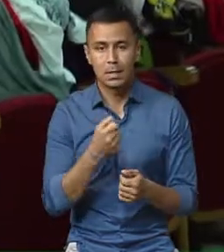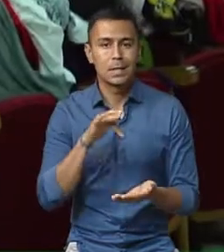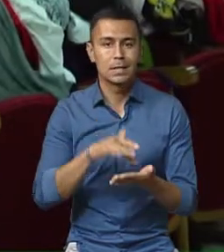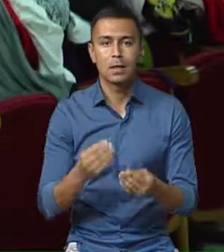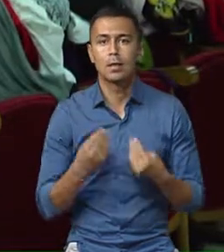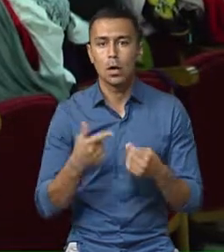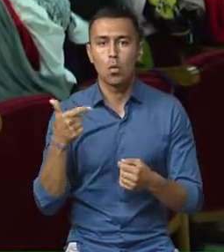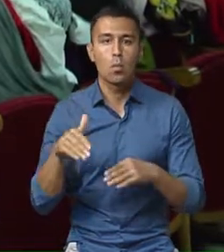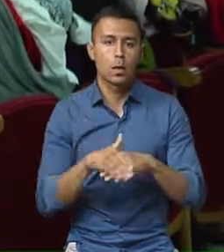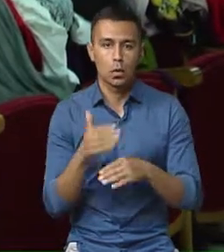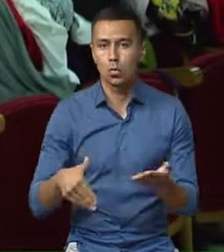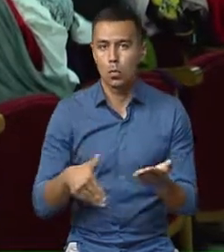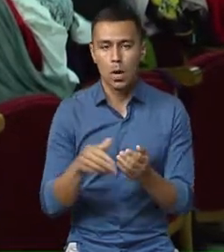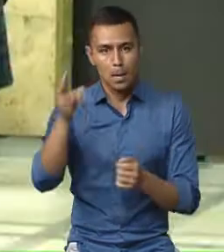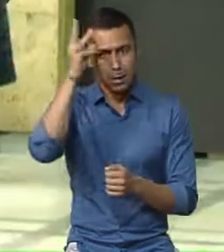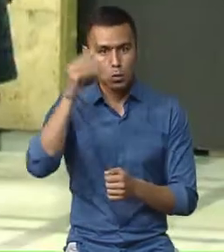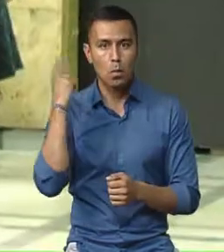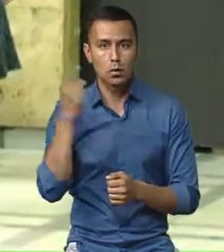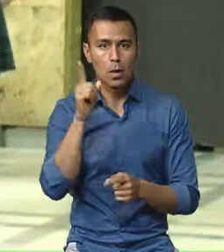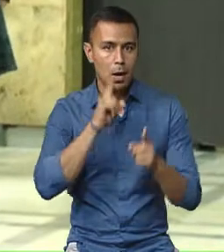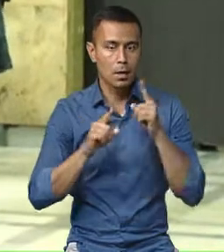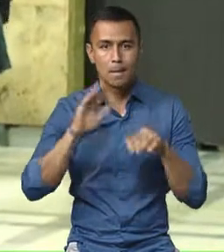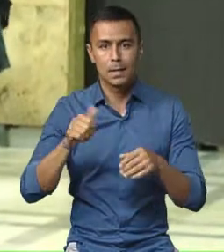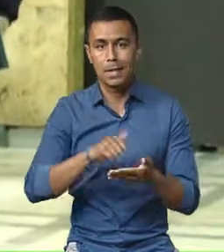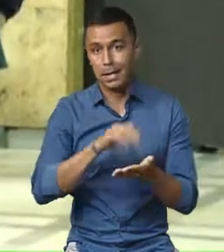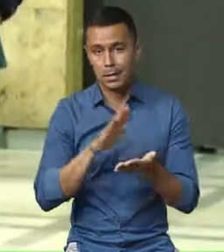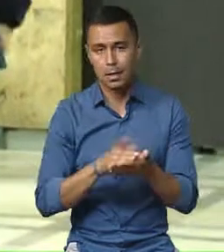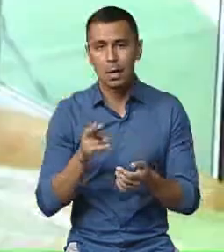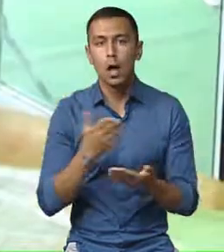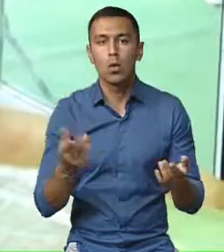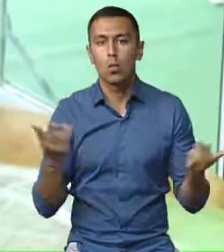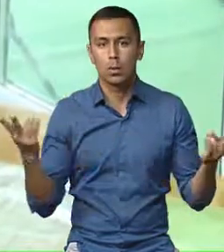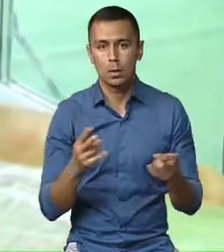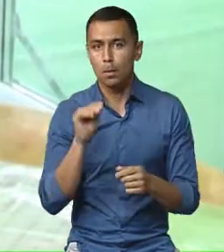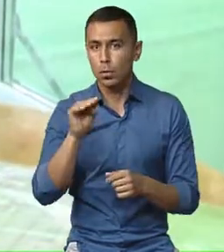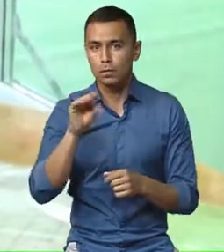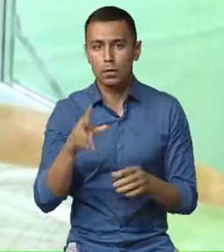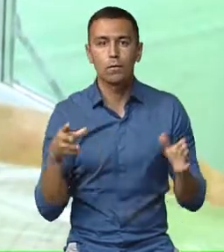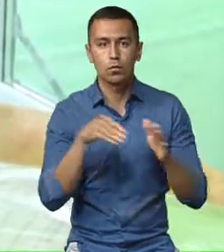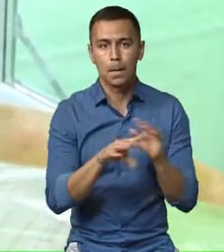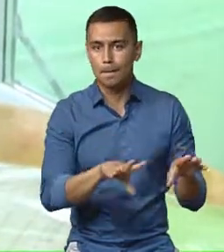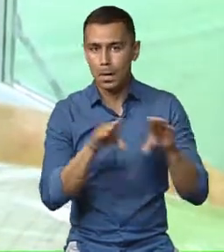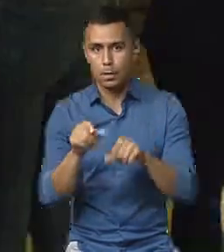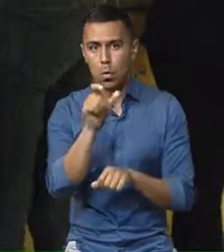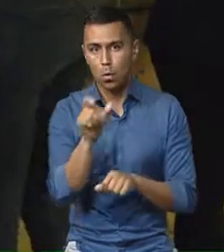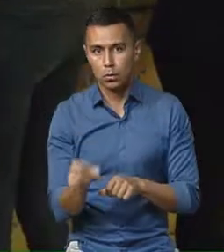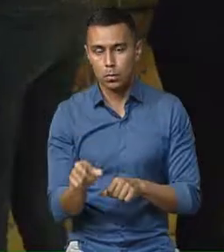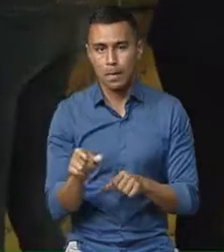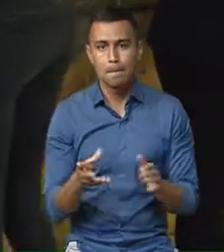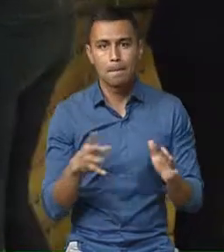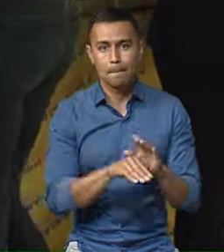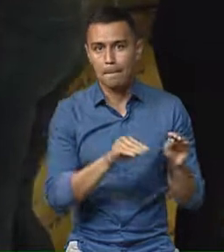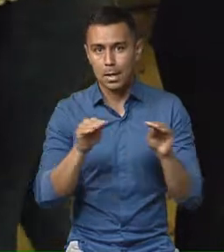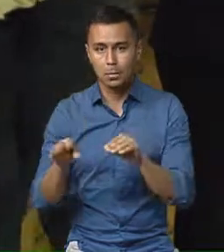надання гуманітарної допомоги Хмельницької обласної ради. Після реєстрації, для якої потрібно посвідчення внутрішньо переміщеної особи, переселенці